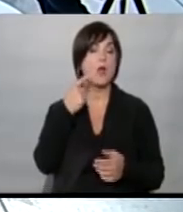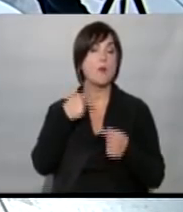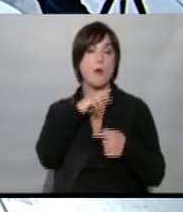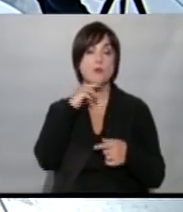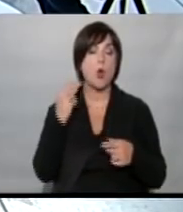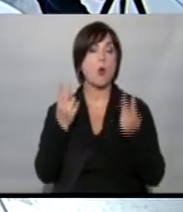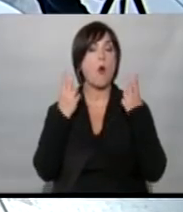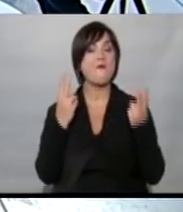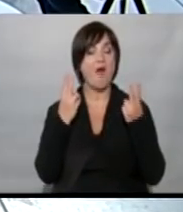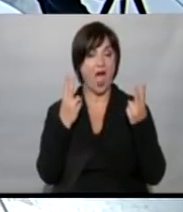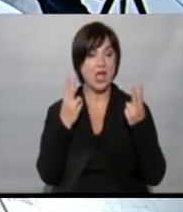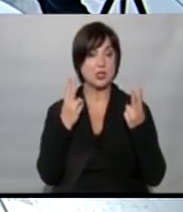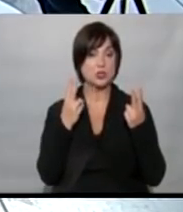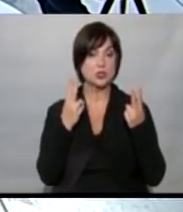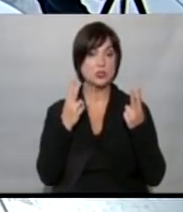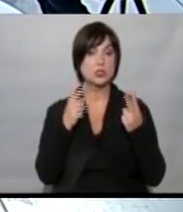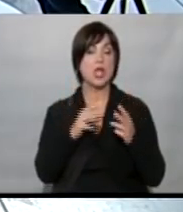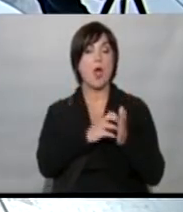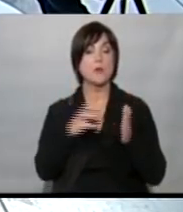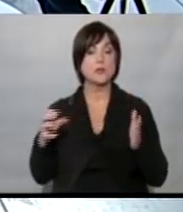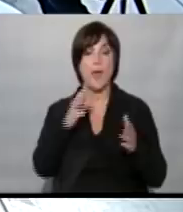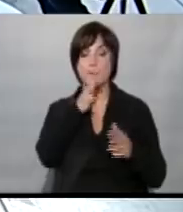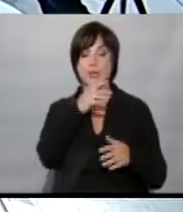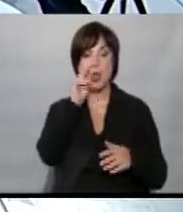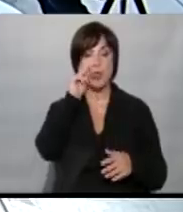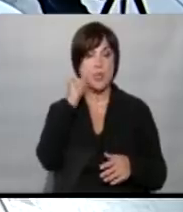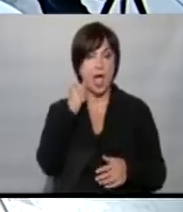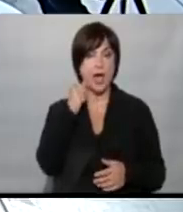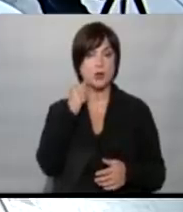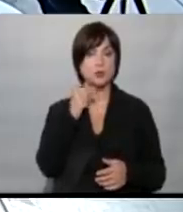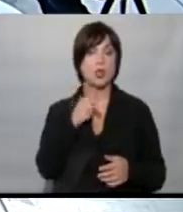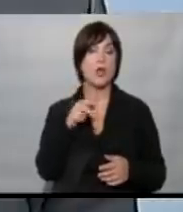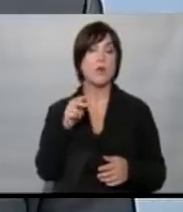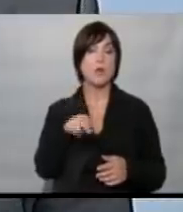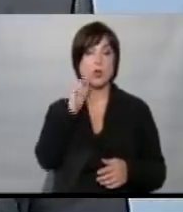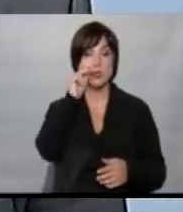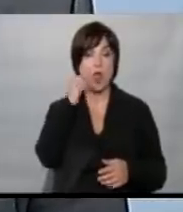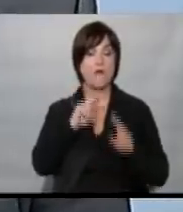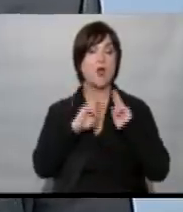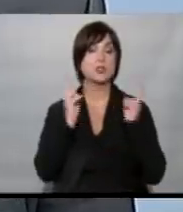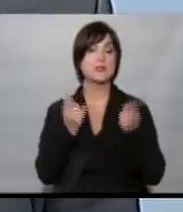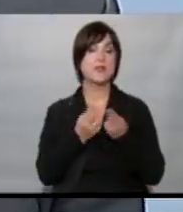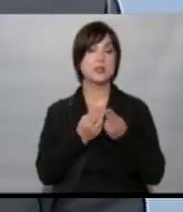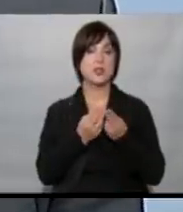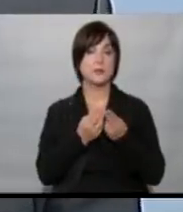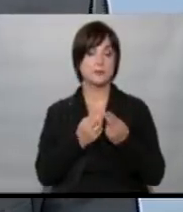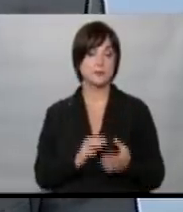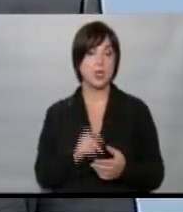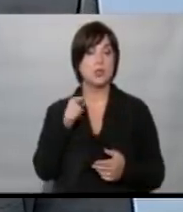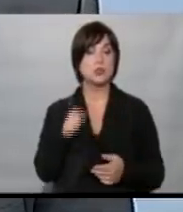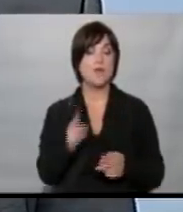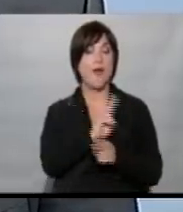исклучително многу важно за обстанокот на македонскиот народ помеѓу народите во светот со